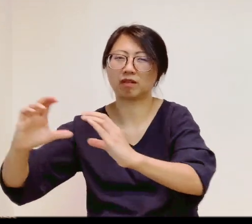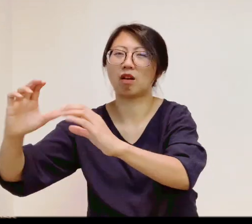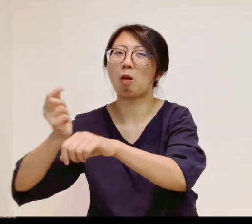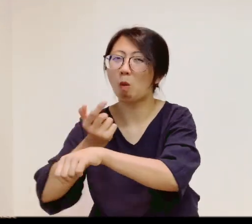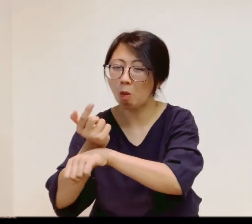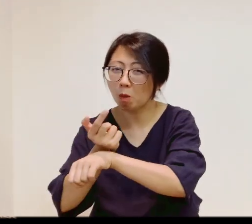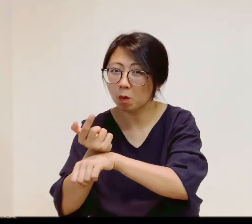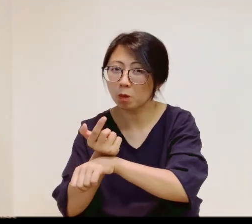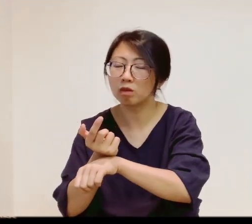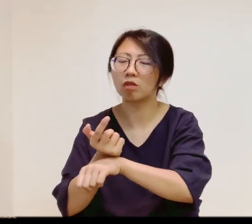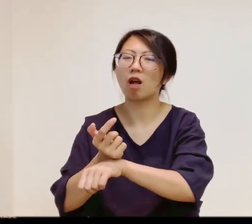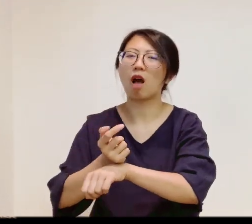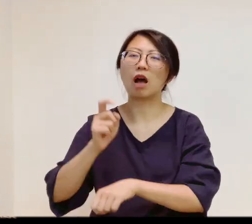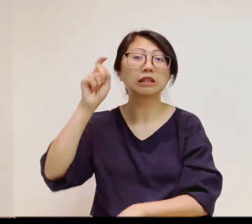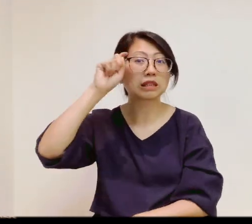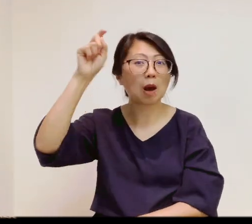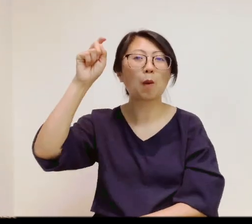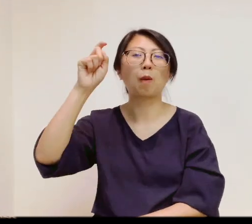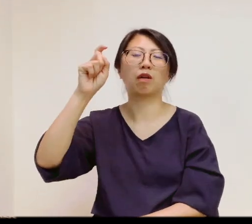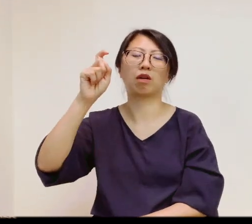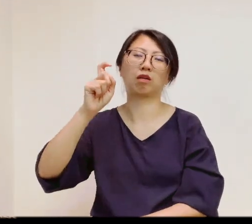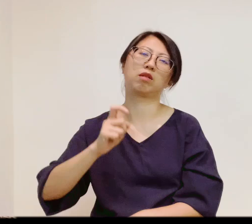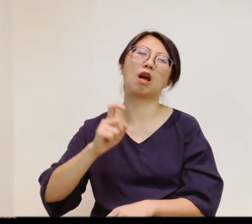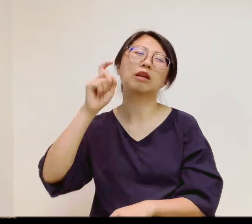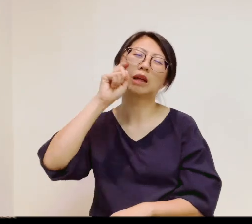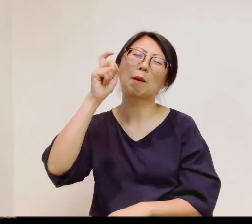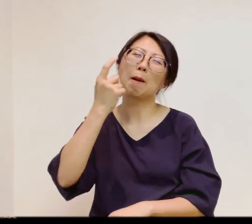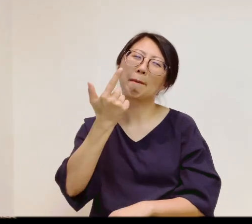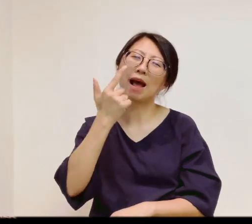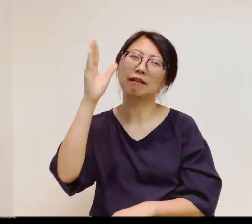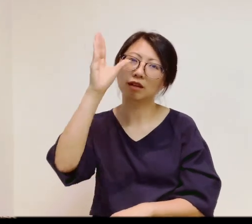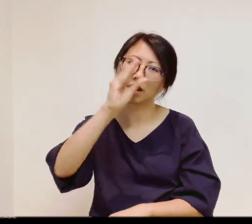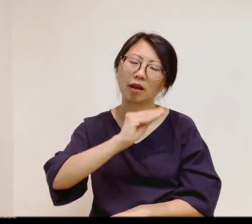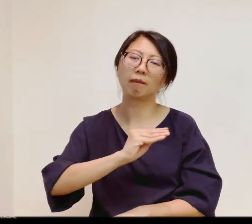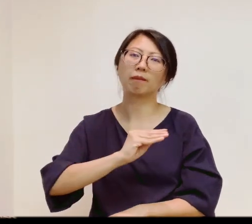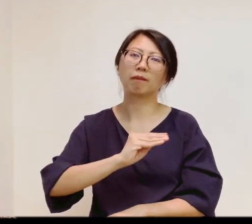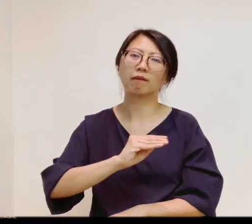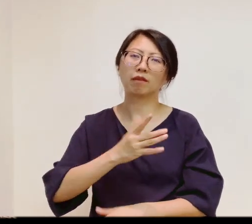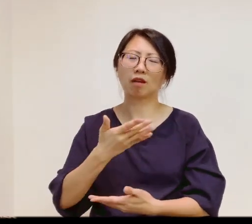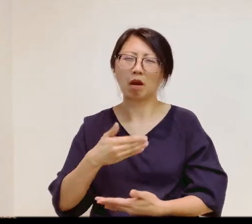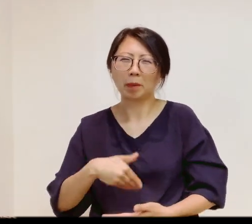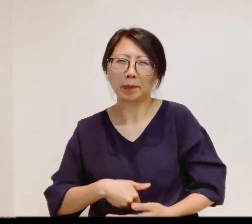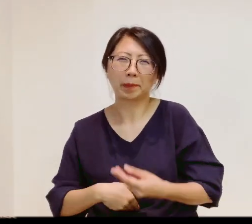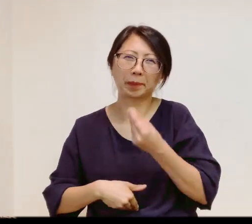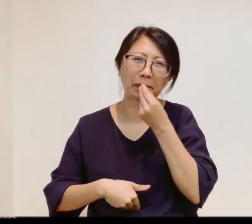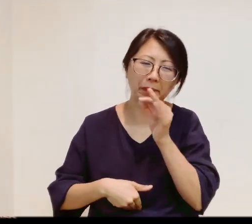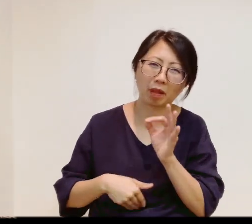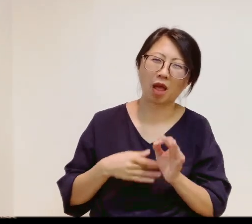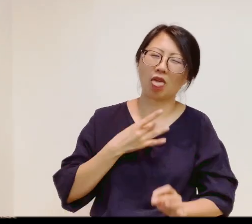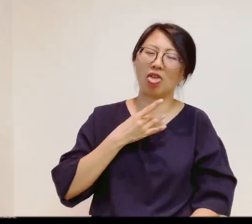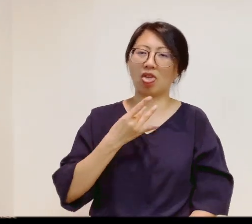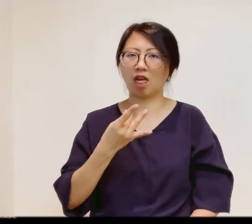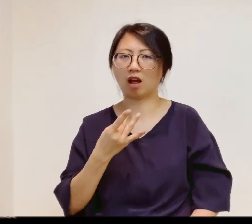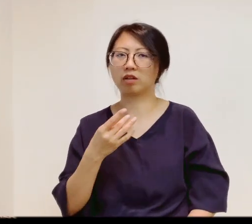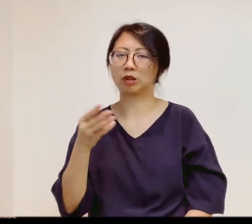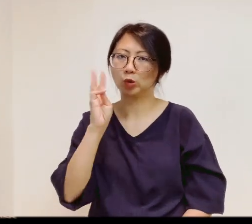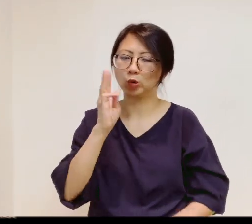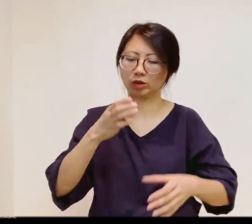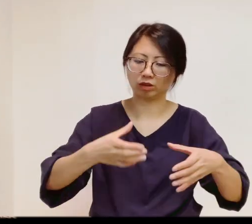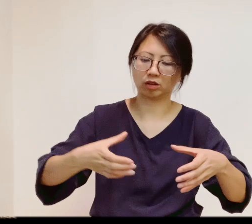個旅程係幾長啊？九日嚇，九日八夜。喺呢九日八夜裏邊咧，就得兩桶水喺